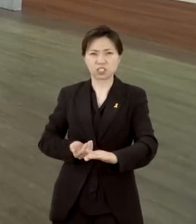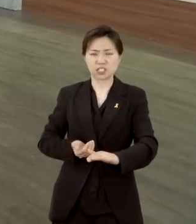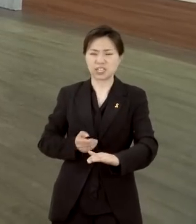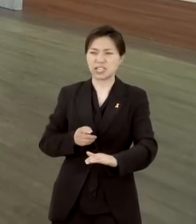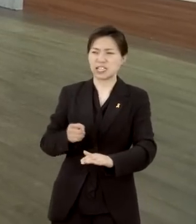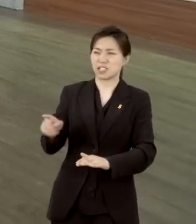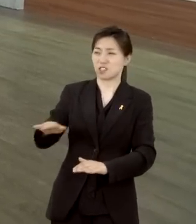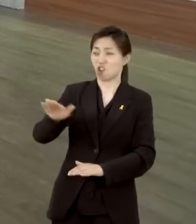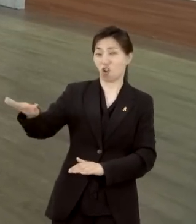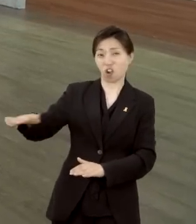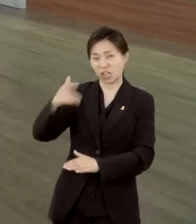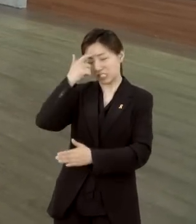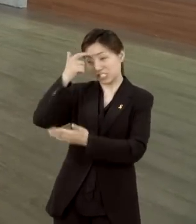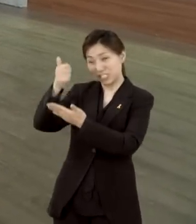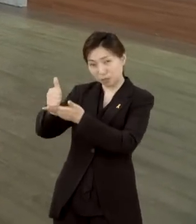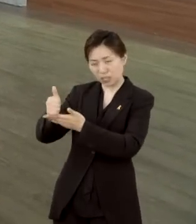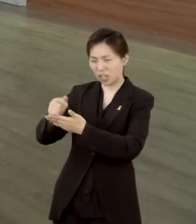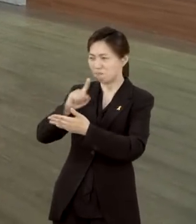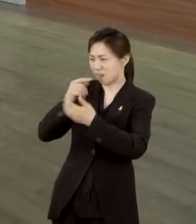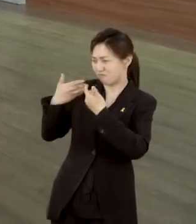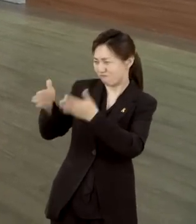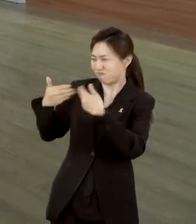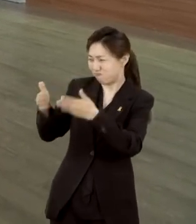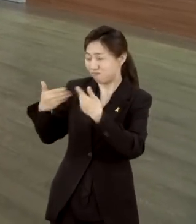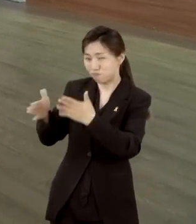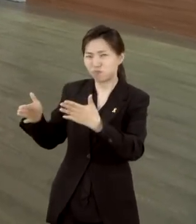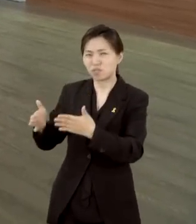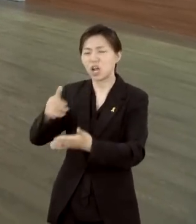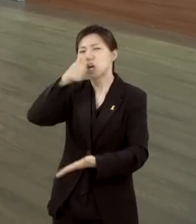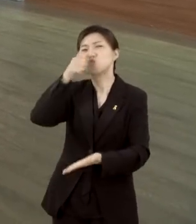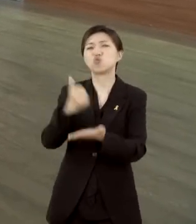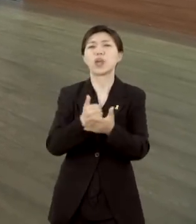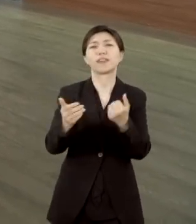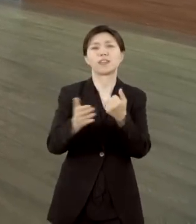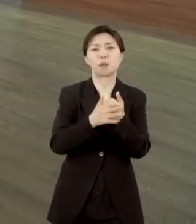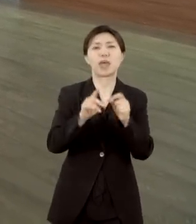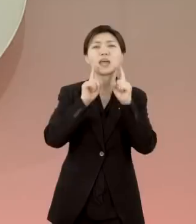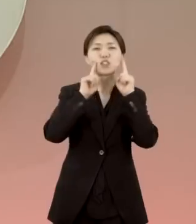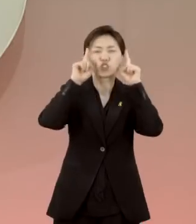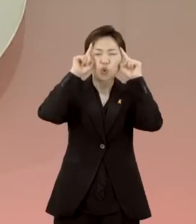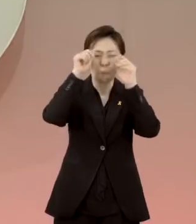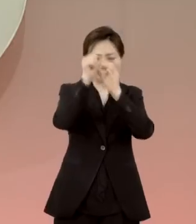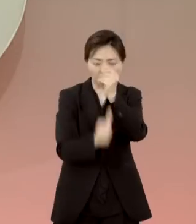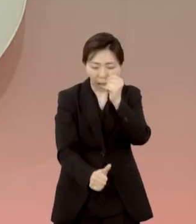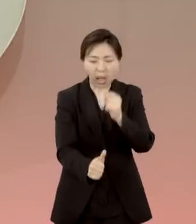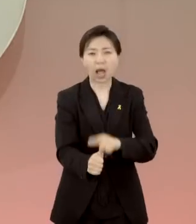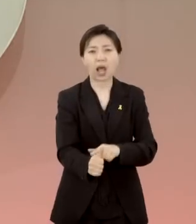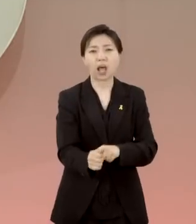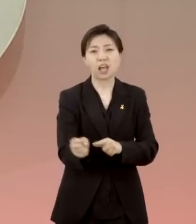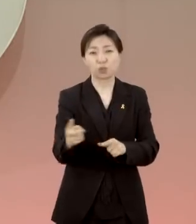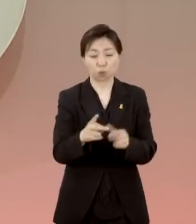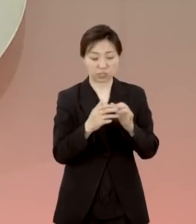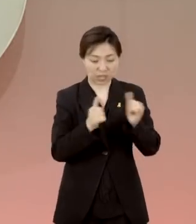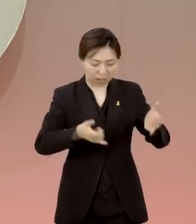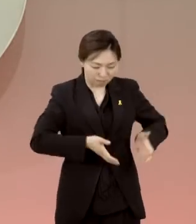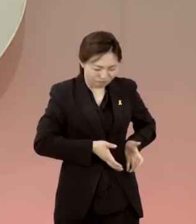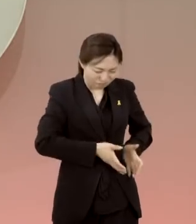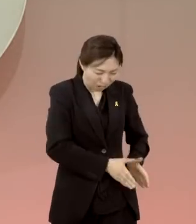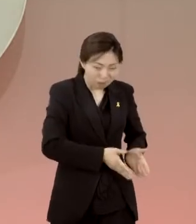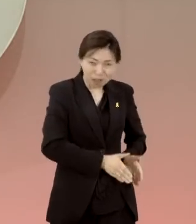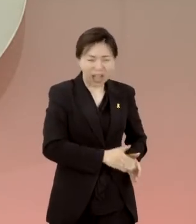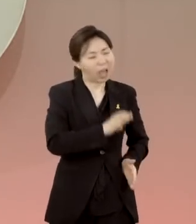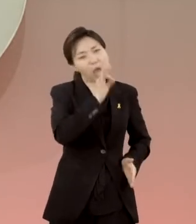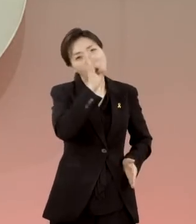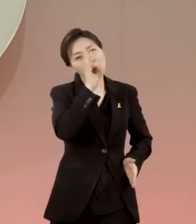과거 전생에 욕설을 내뿜고 저주를 했던 그 업보로 지옥에도 떨어지고 사람으로